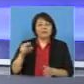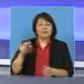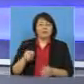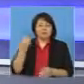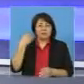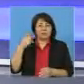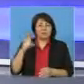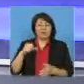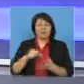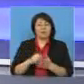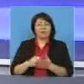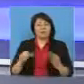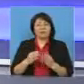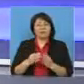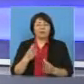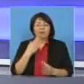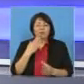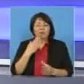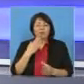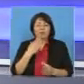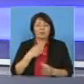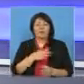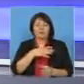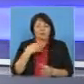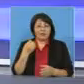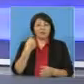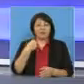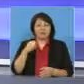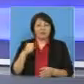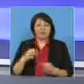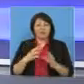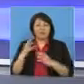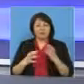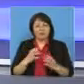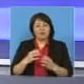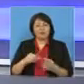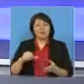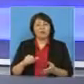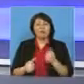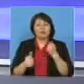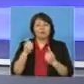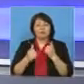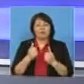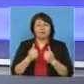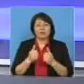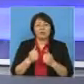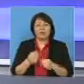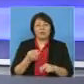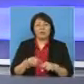чемпион спартакиады народов Союза и многократный победитель международных турниров. Вот далеко не полный список